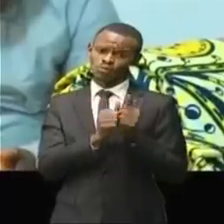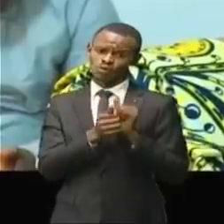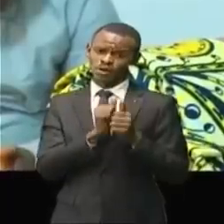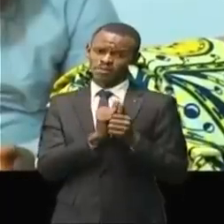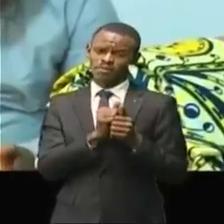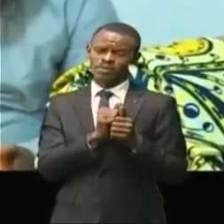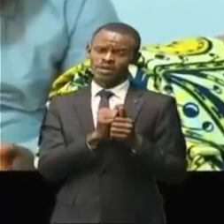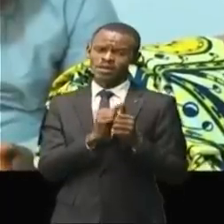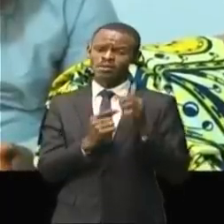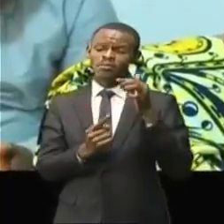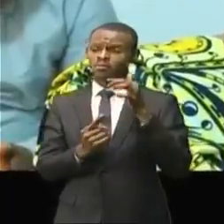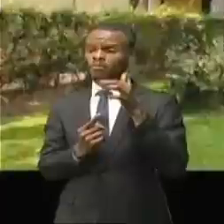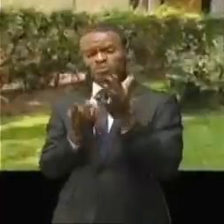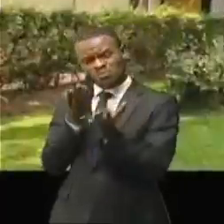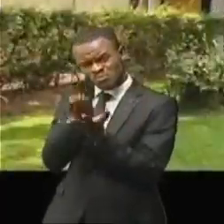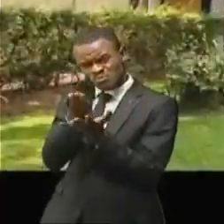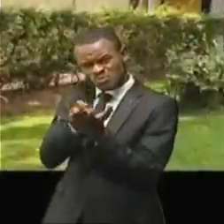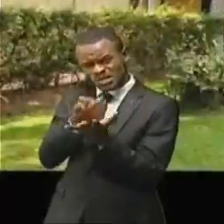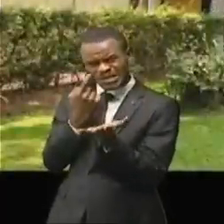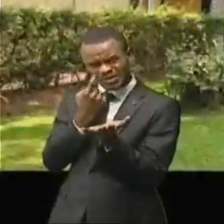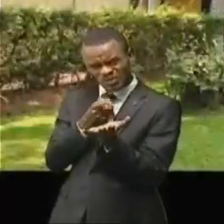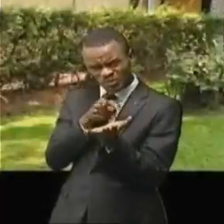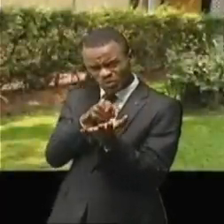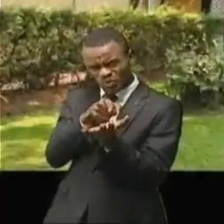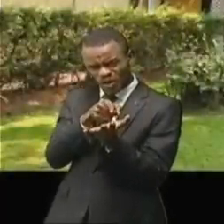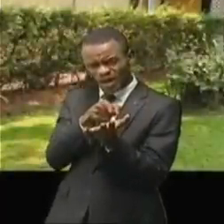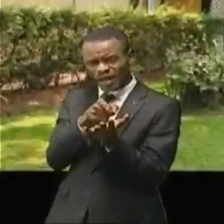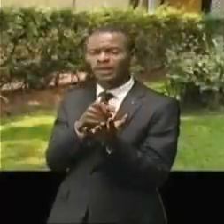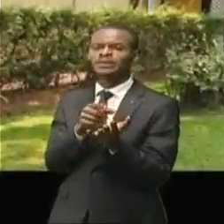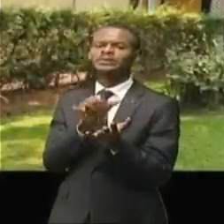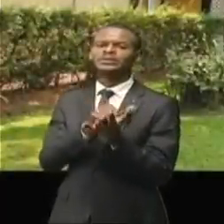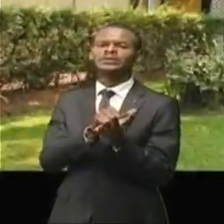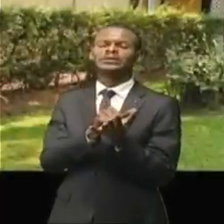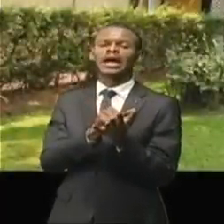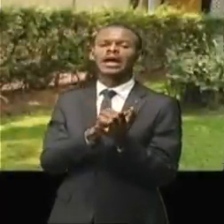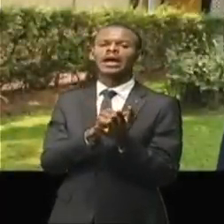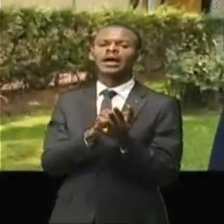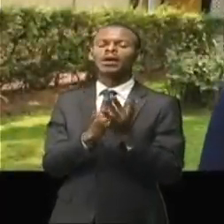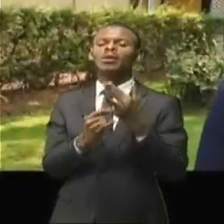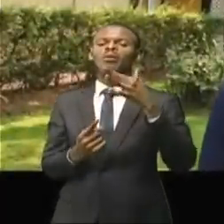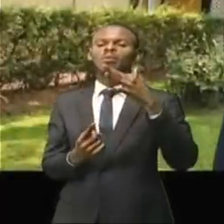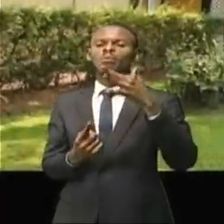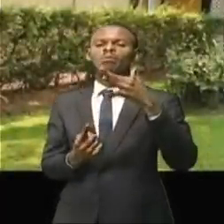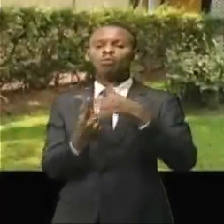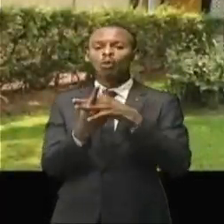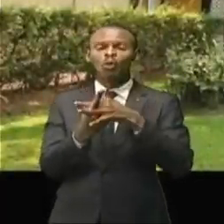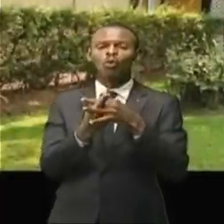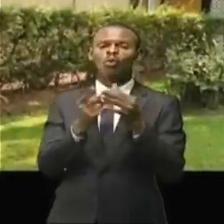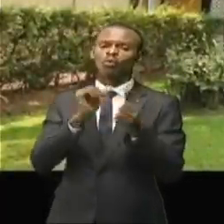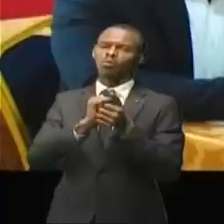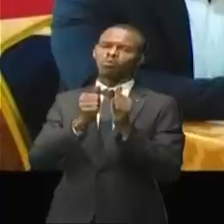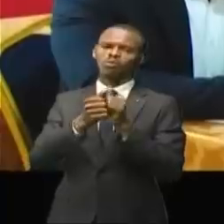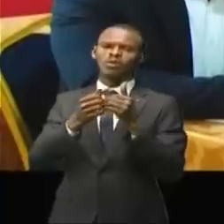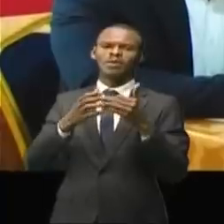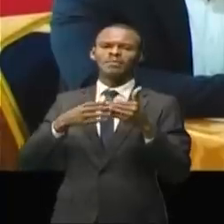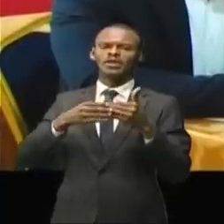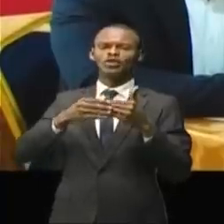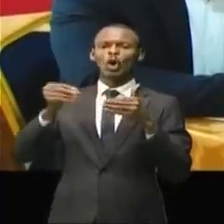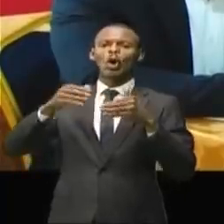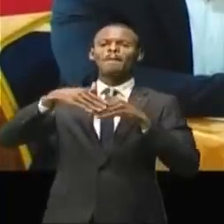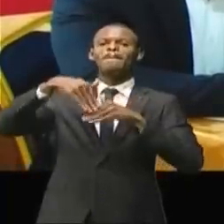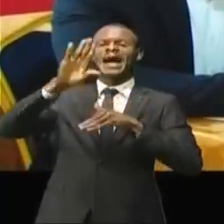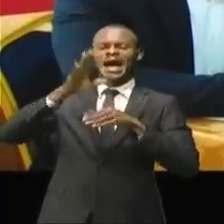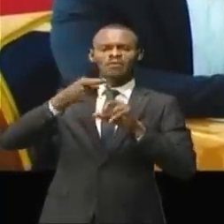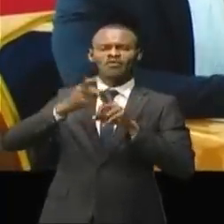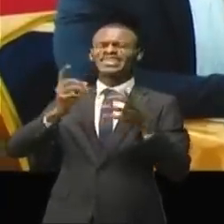aussi par la baisse de cours de matière première mais aussi il faut retenir une chose que nous sommes en plein programme économique du gouvernement